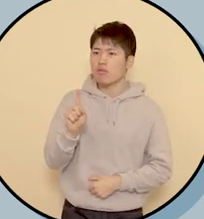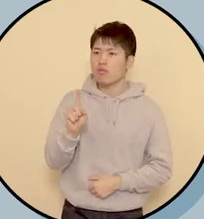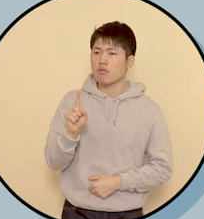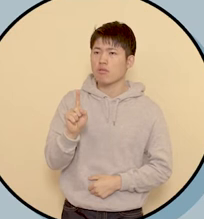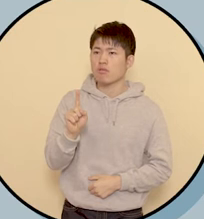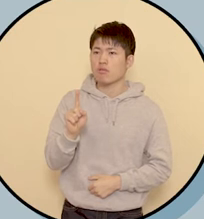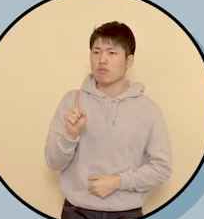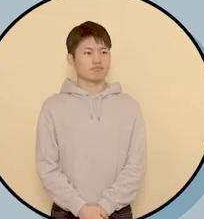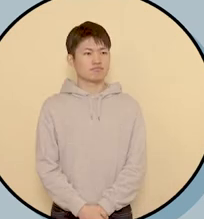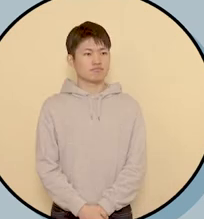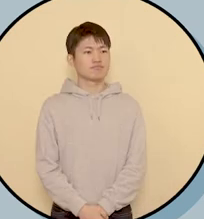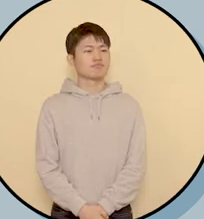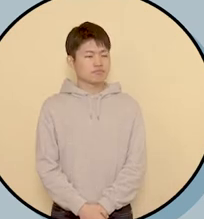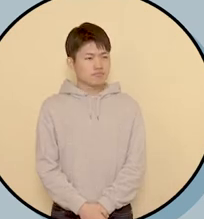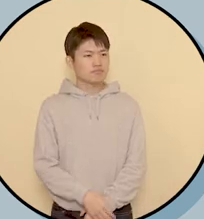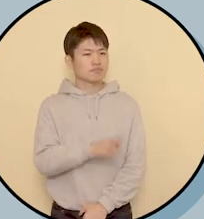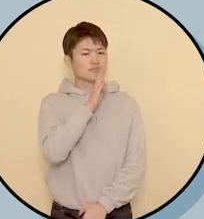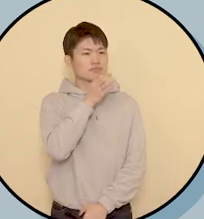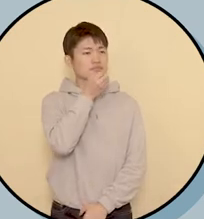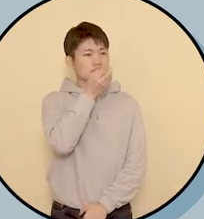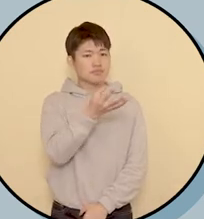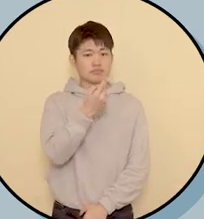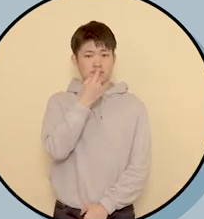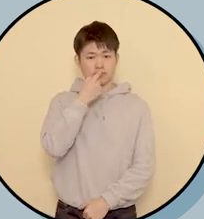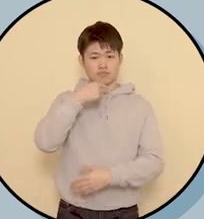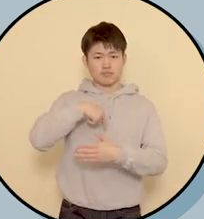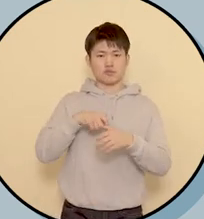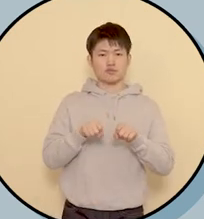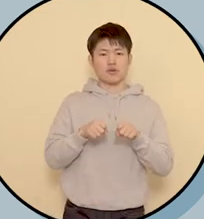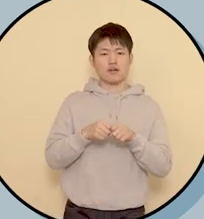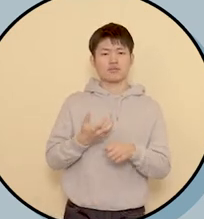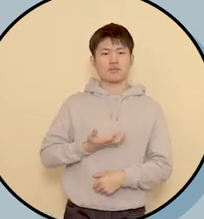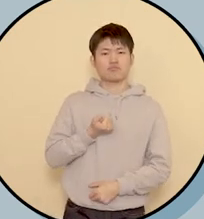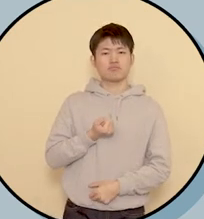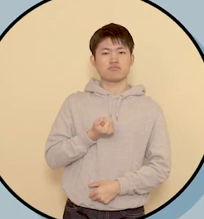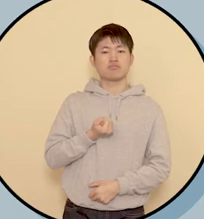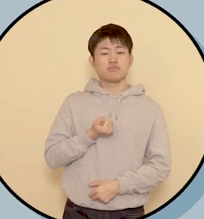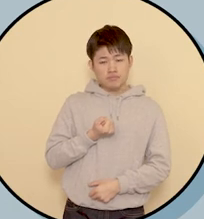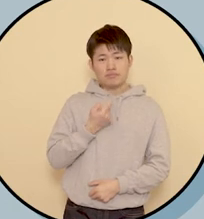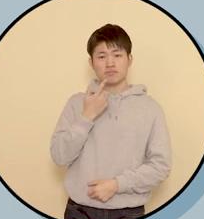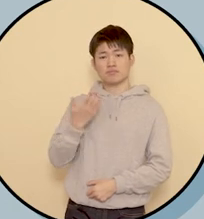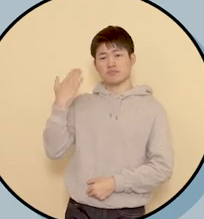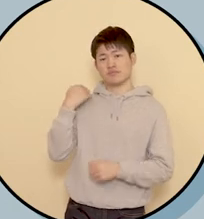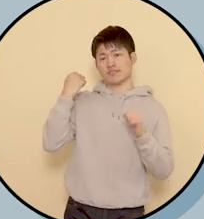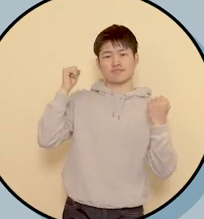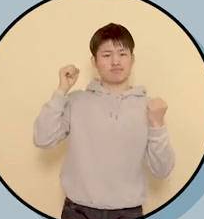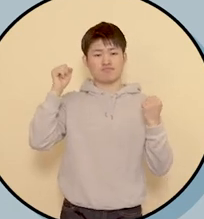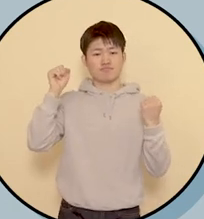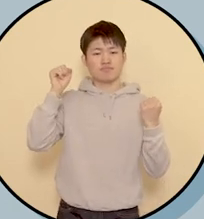思われたんですか？ もともとその、自分も体に障害があって演劇をやってたんですけれ